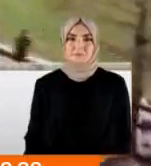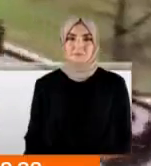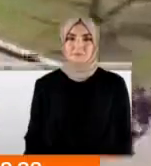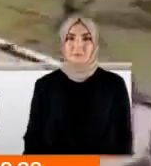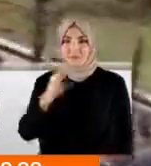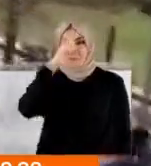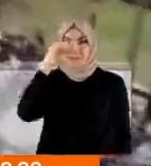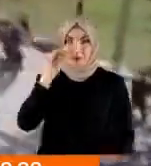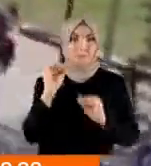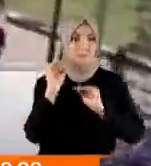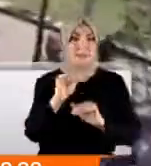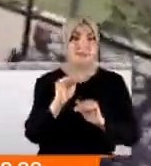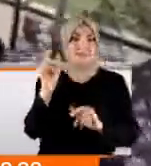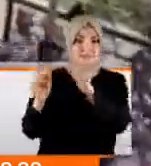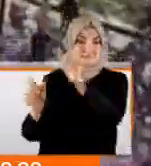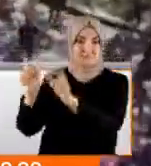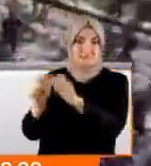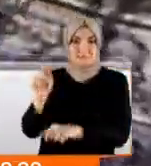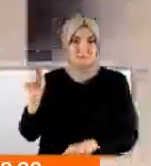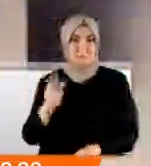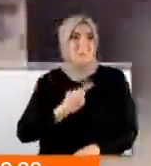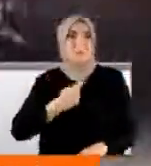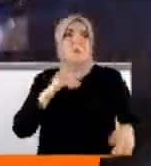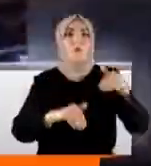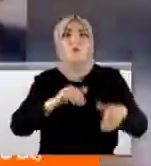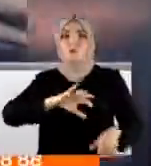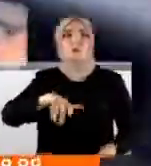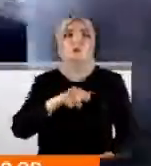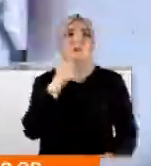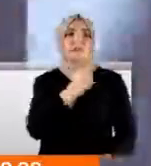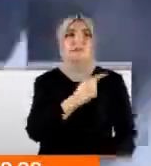Trump destekçileri oylarımız çalındı diyerek gösteri yaptı.